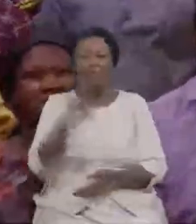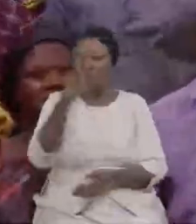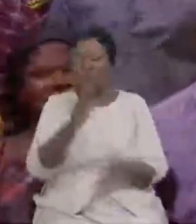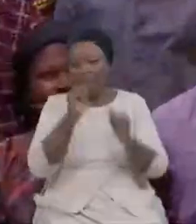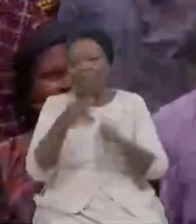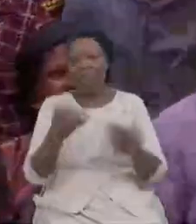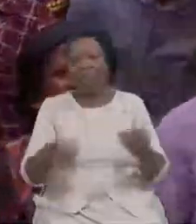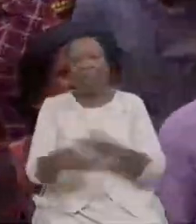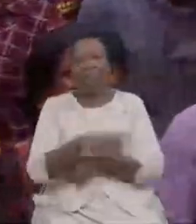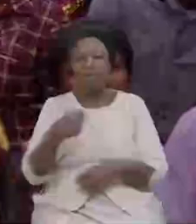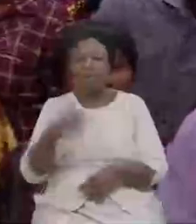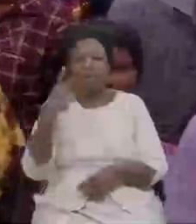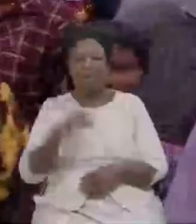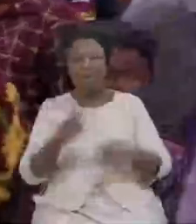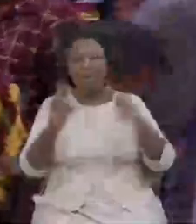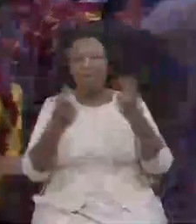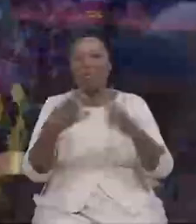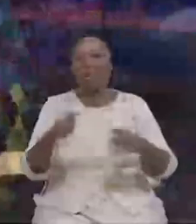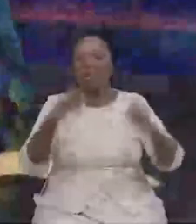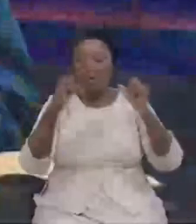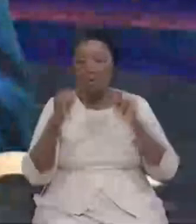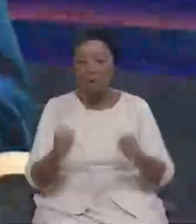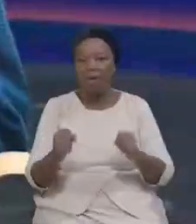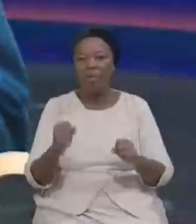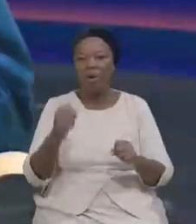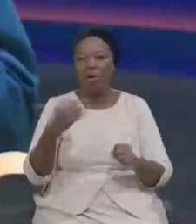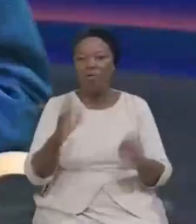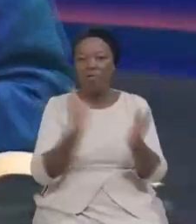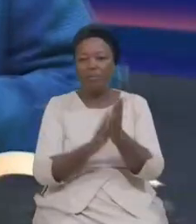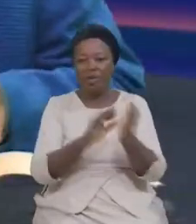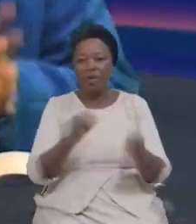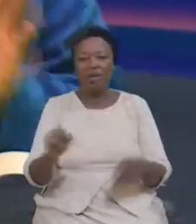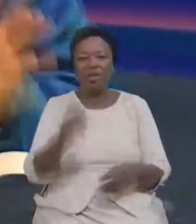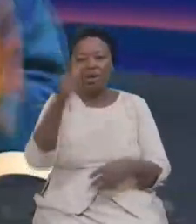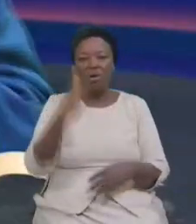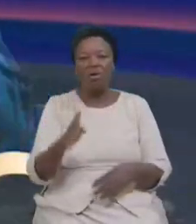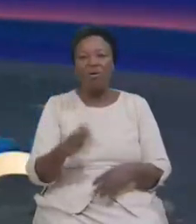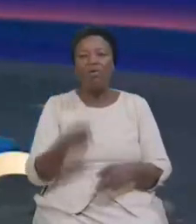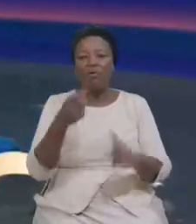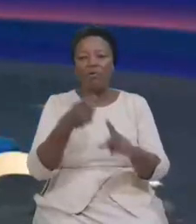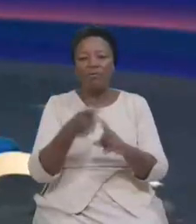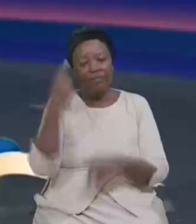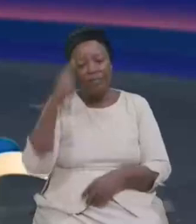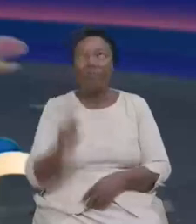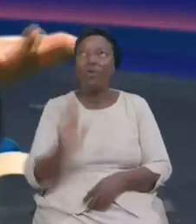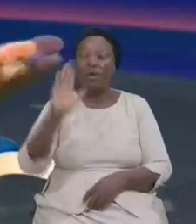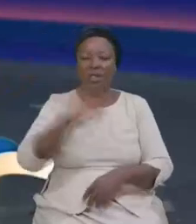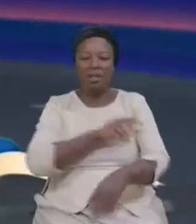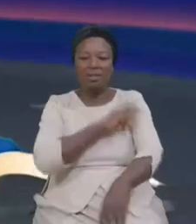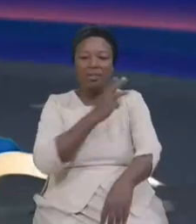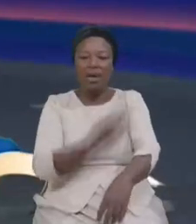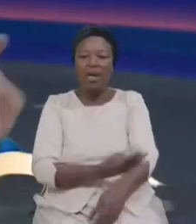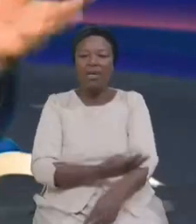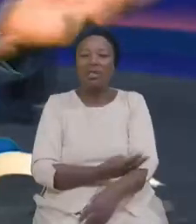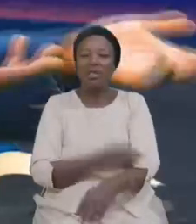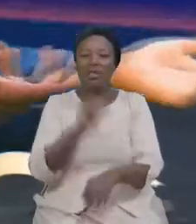le sujet, la puissance de la louange à Dieu pour ses grandes œuvres. Nous avons eu de